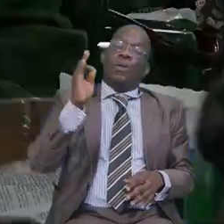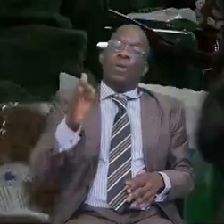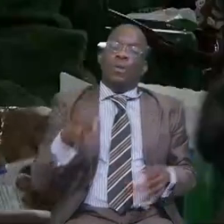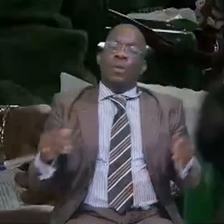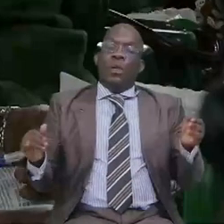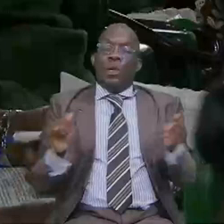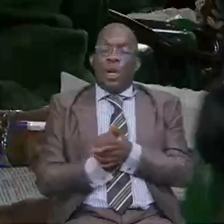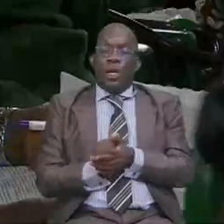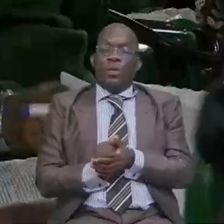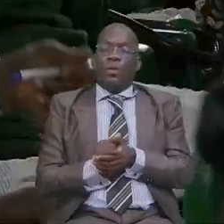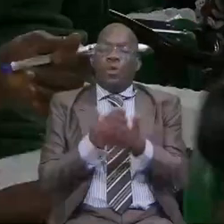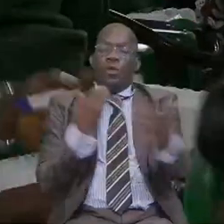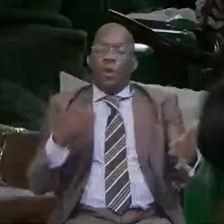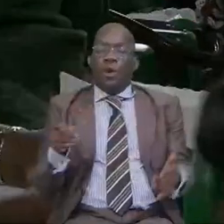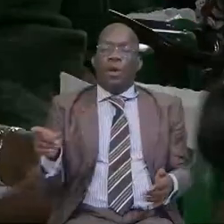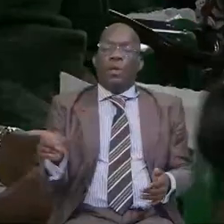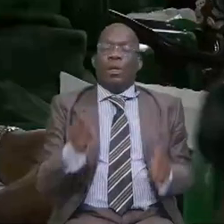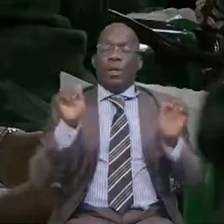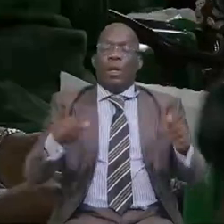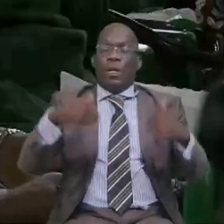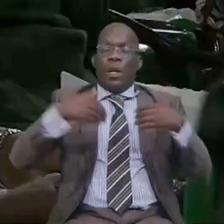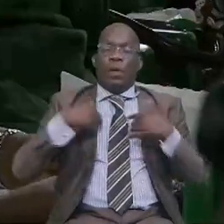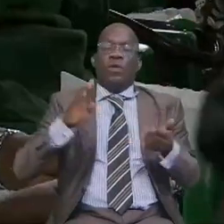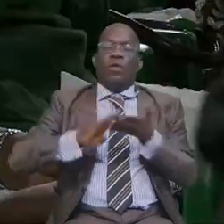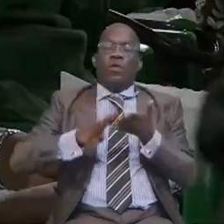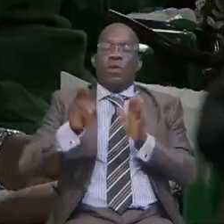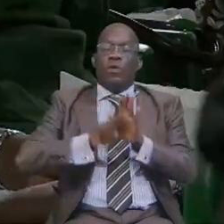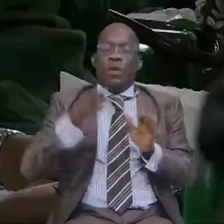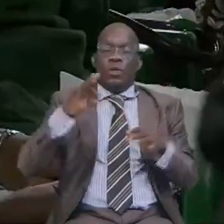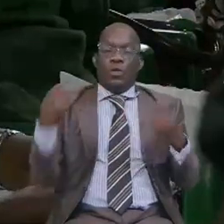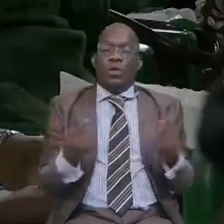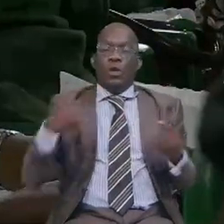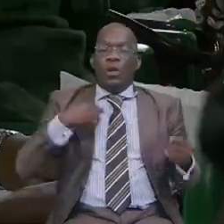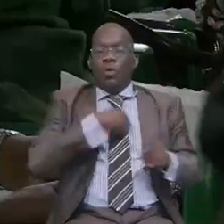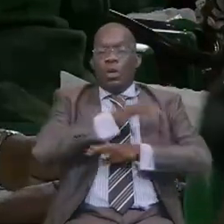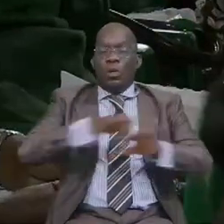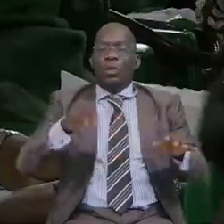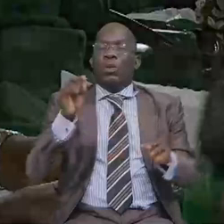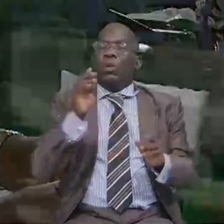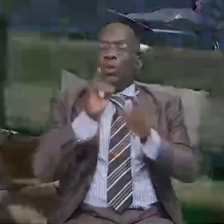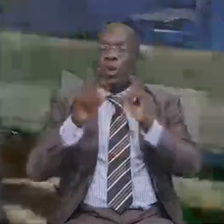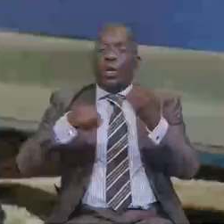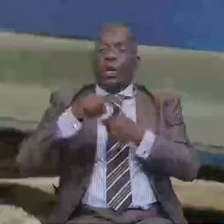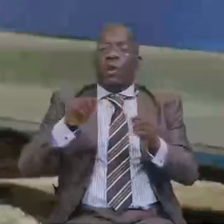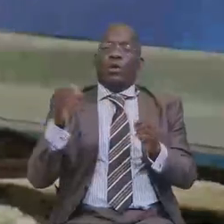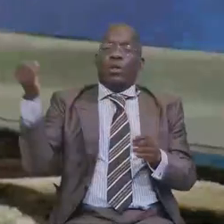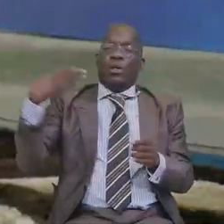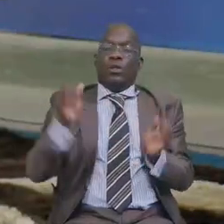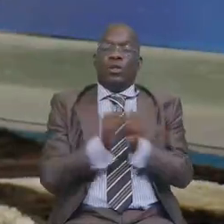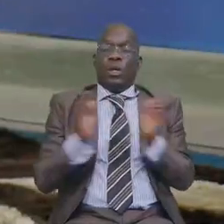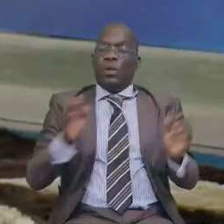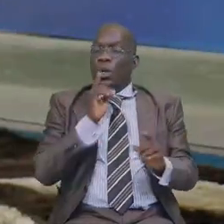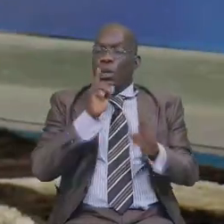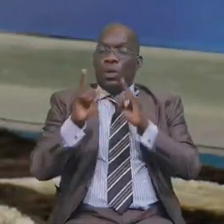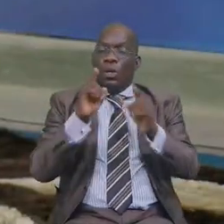puissent avoir le pardon de leurs péchés. Nous ne parlons pas de la grâce sans parler aux